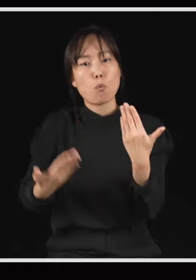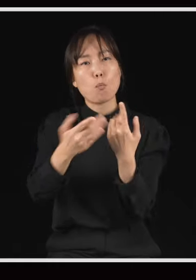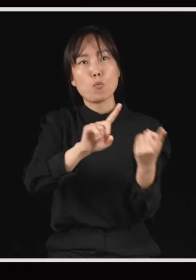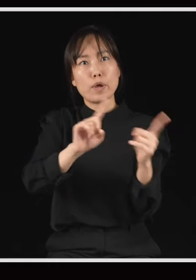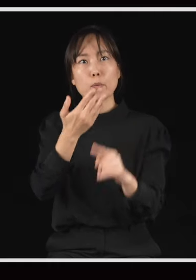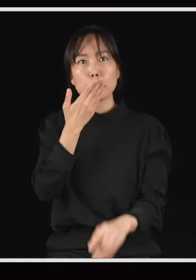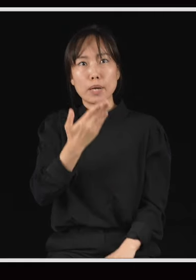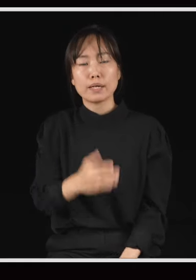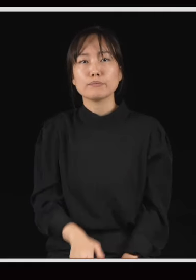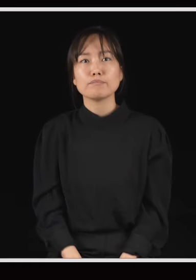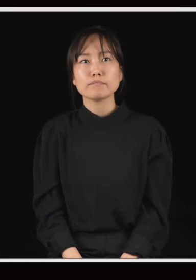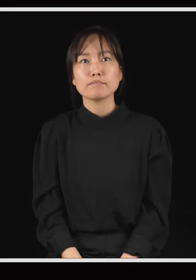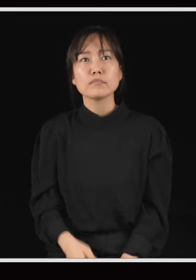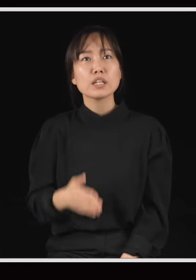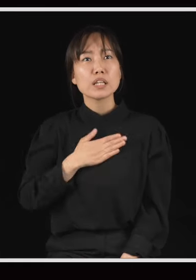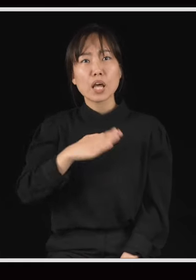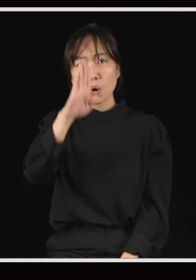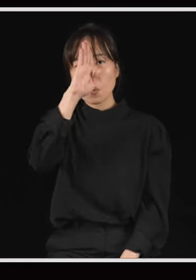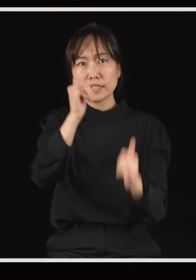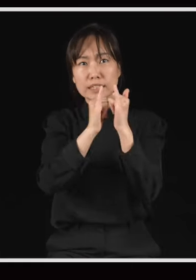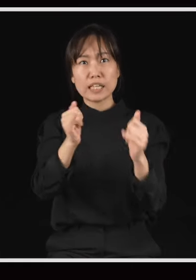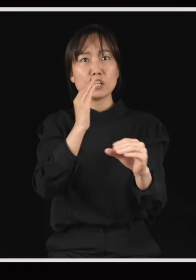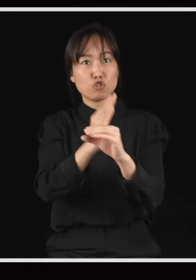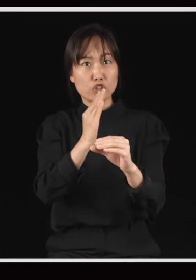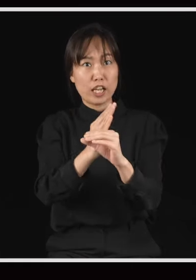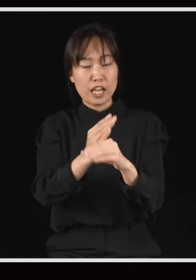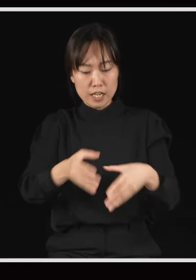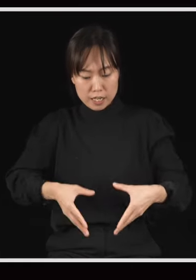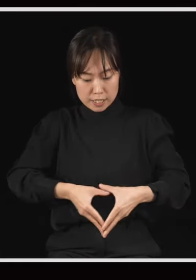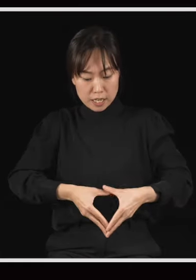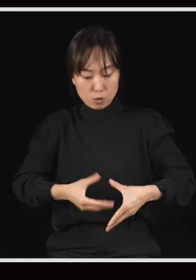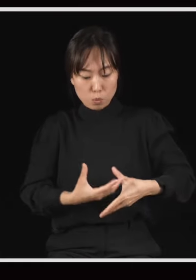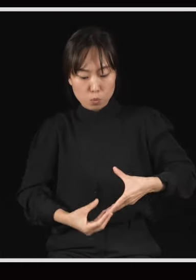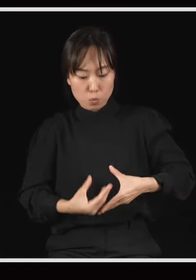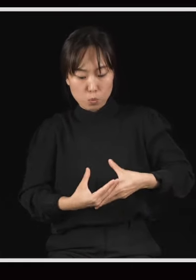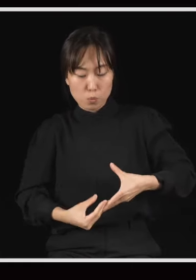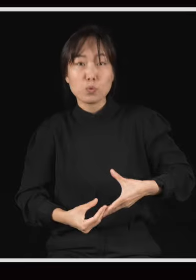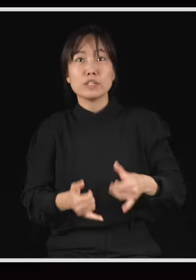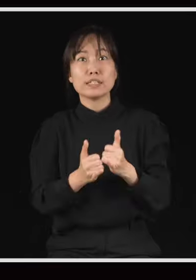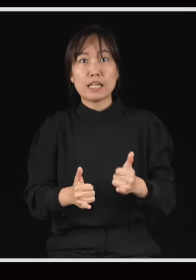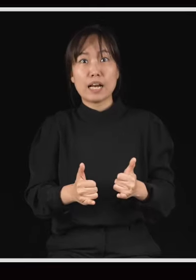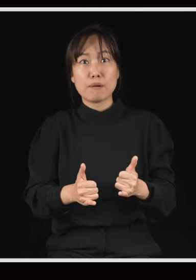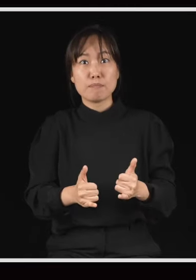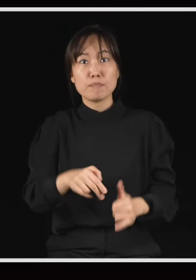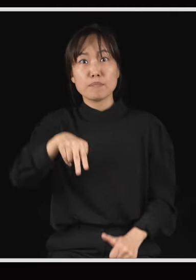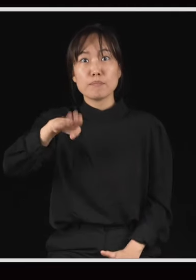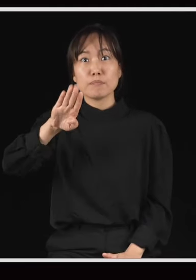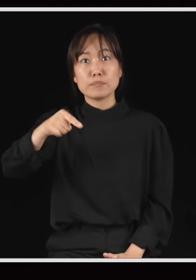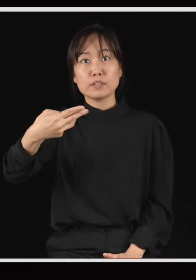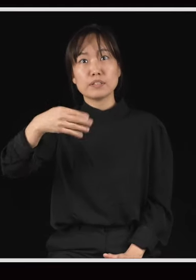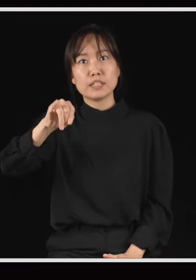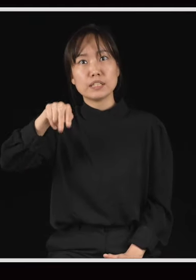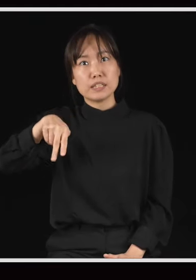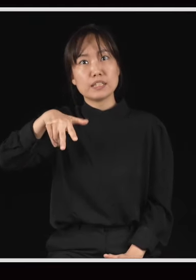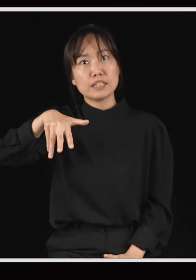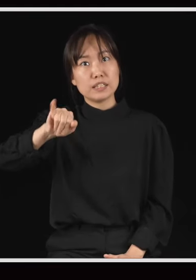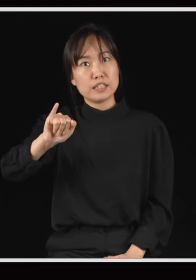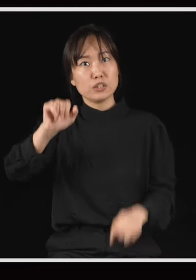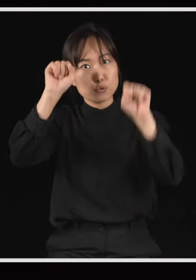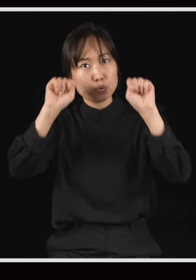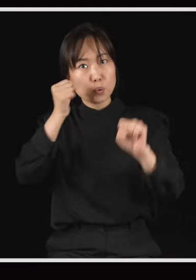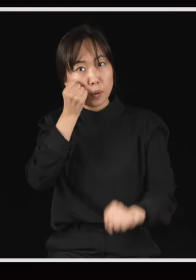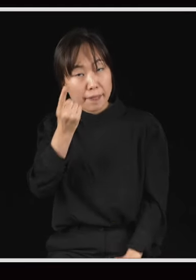기능이 개선되고, 제 대표적인 환자분 같은 경우에 자궁이 빠져나오시는 분이었는데 그 자궁이 빠져나오는 게 브릿지